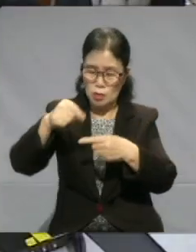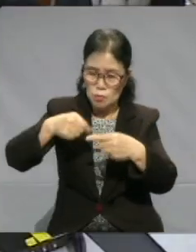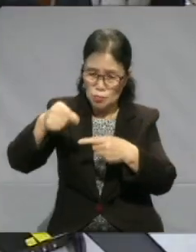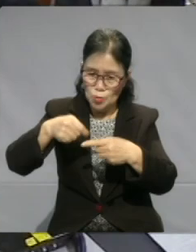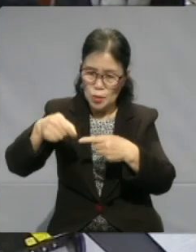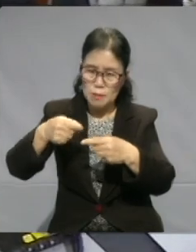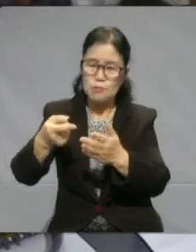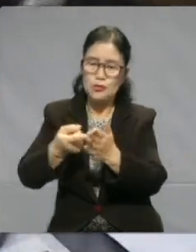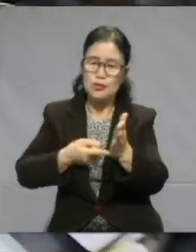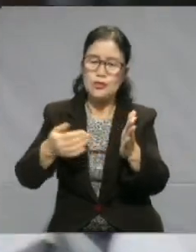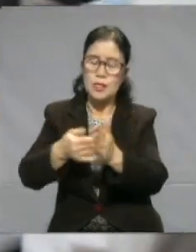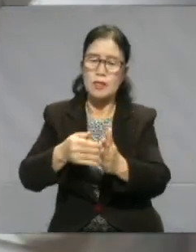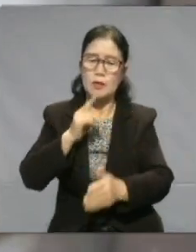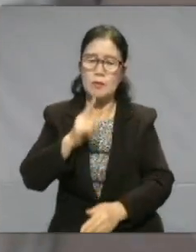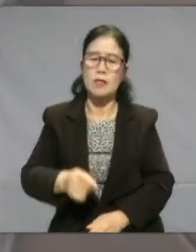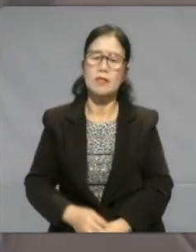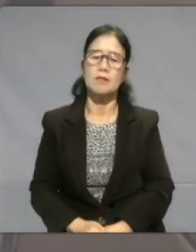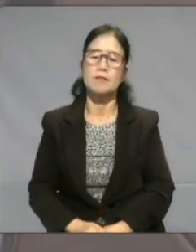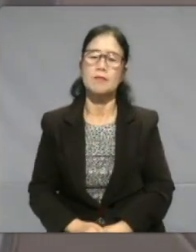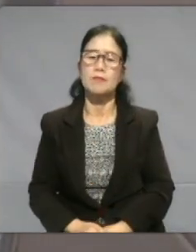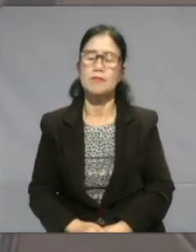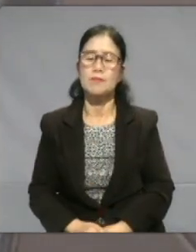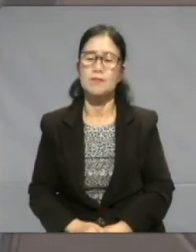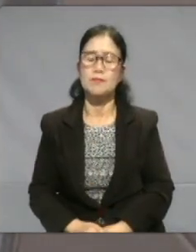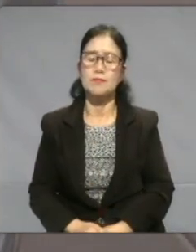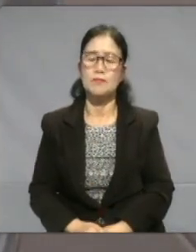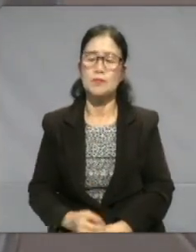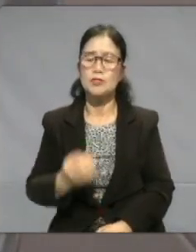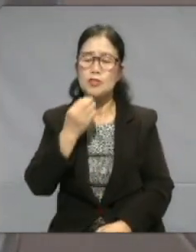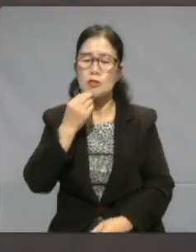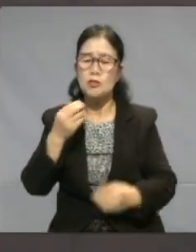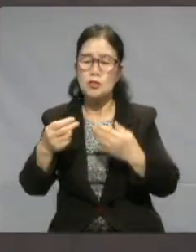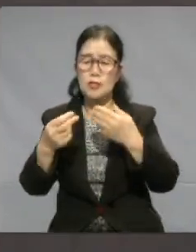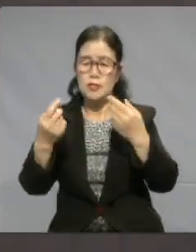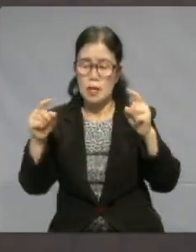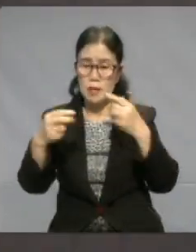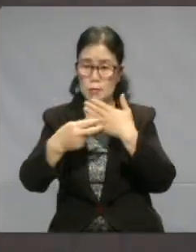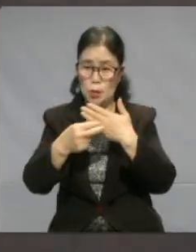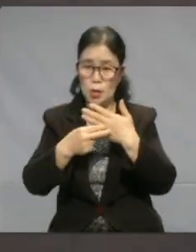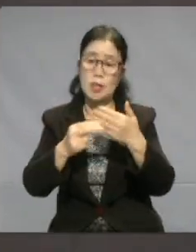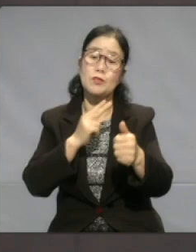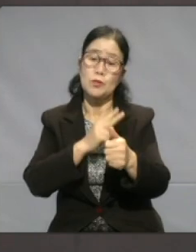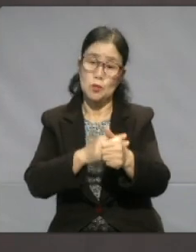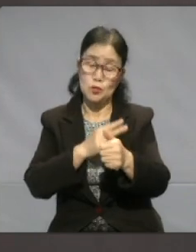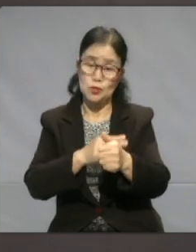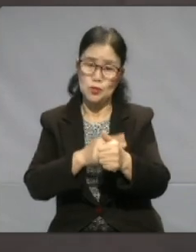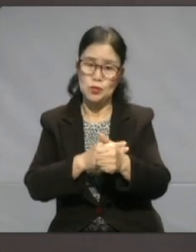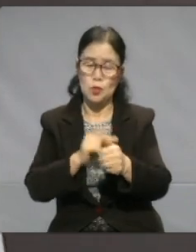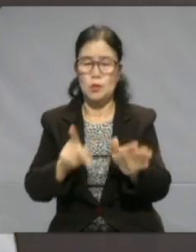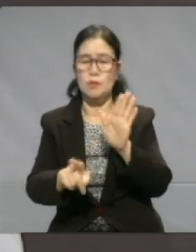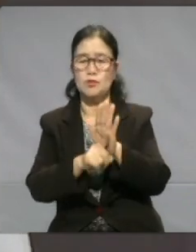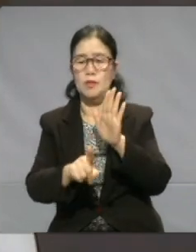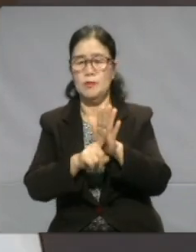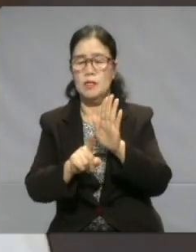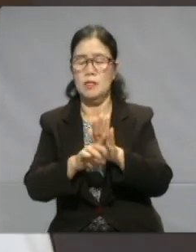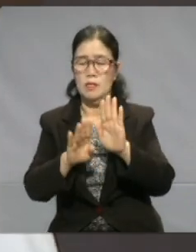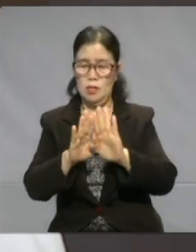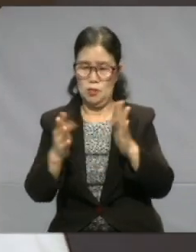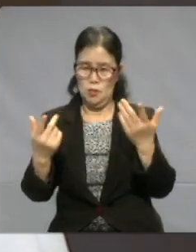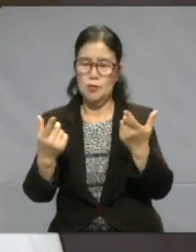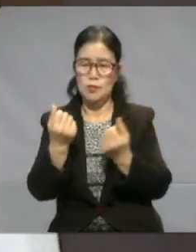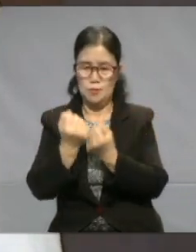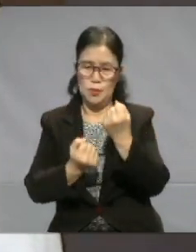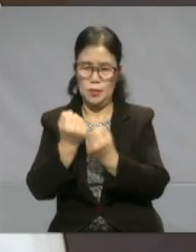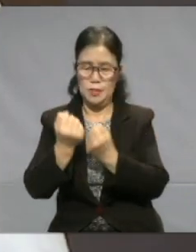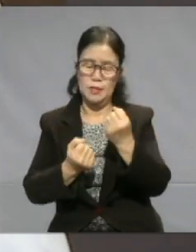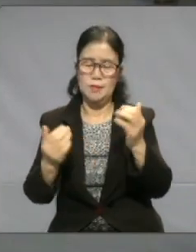봉합수술을 했다고 밝혔습니다. 민승기 서울대병원 이식혈관 외과 교수는 오늘 브리핑을 열고 이같이